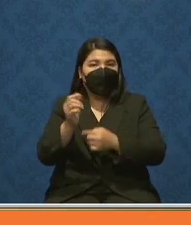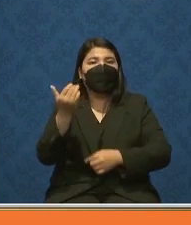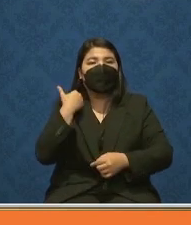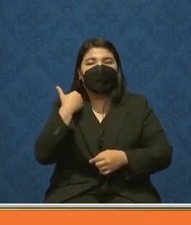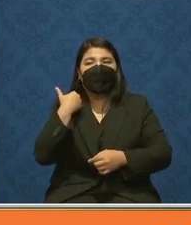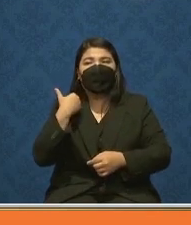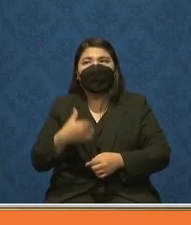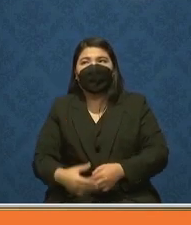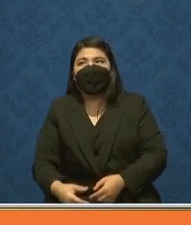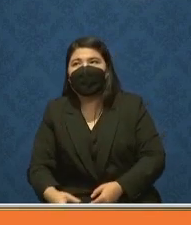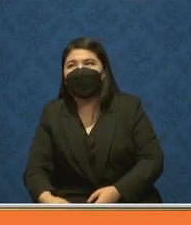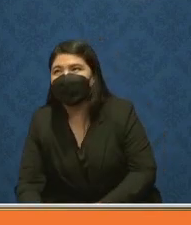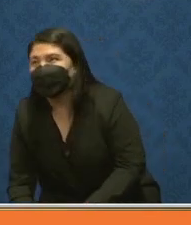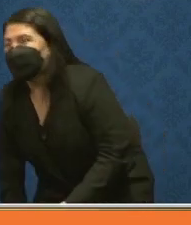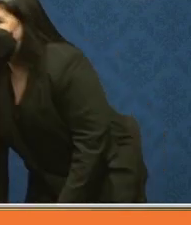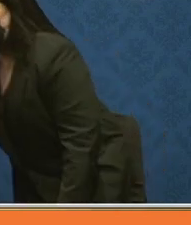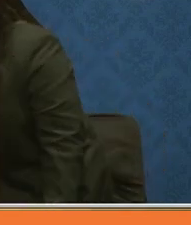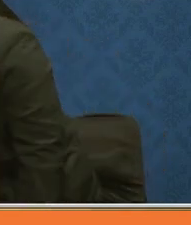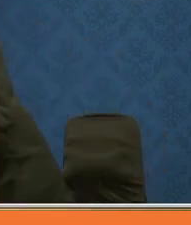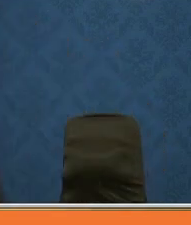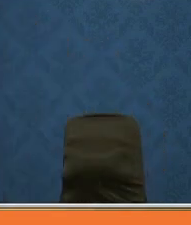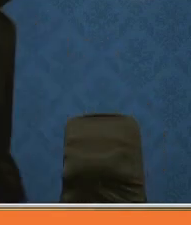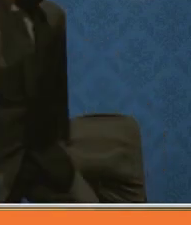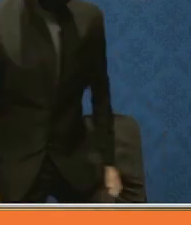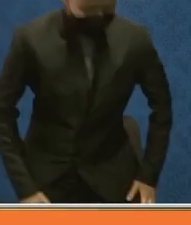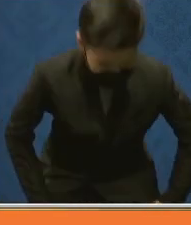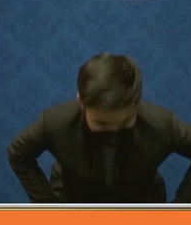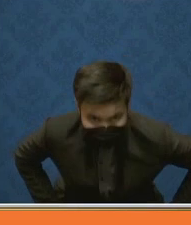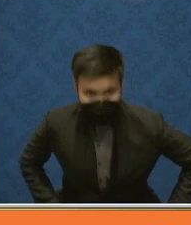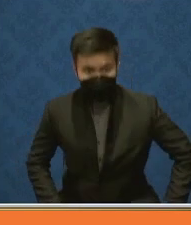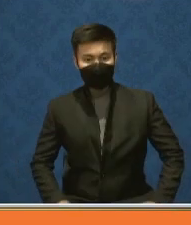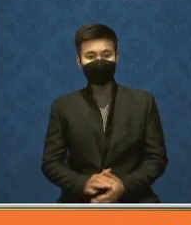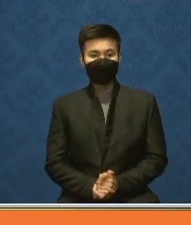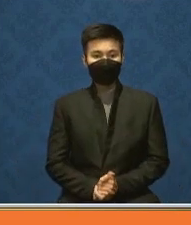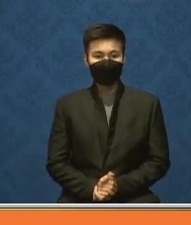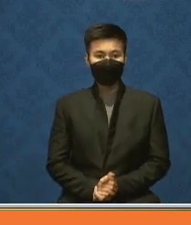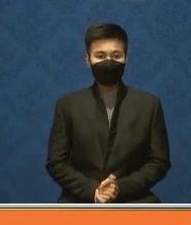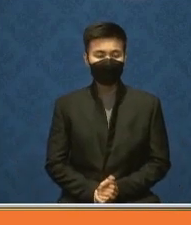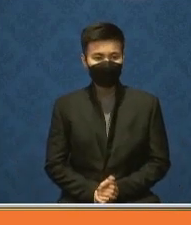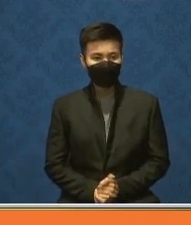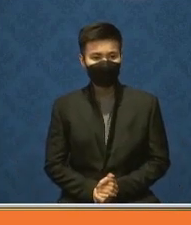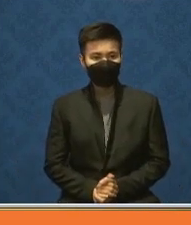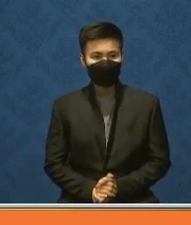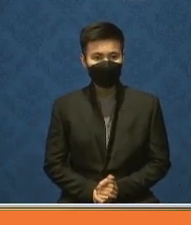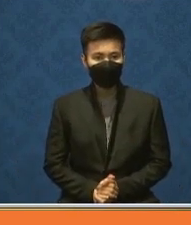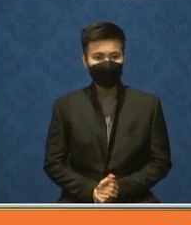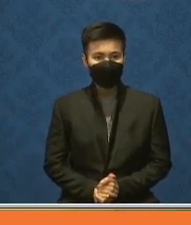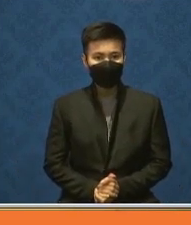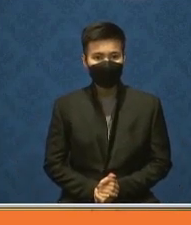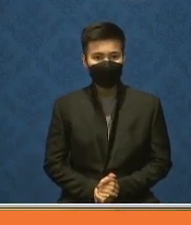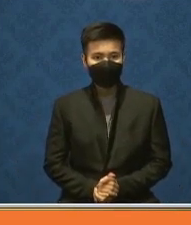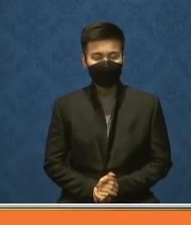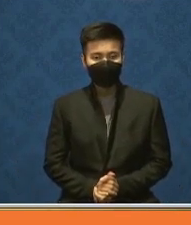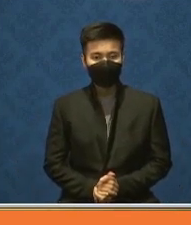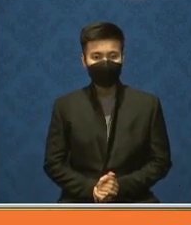ไปตรงมานะครับคือสวัสดิการทั่วหน้าจะเป็นตาข่ายรองรับขั้นต่ำครับโซเชียลเซฟตี้เน็ตที่จะมาให้